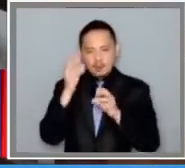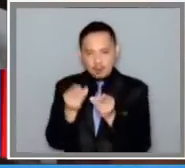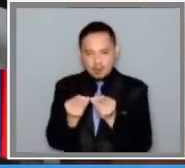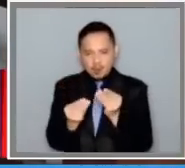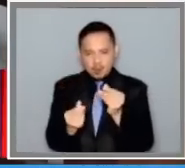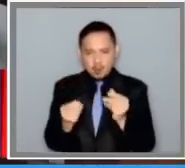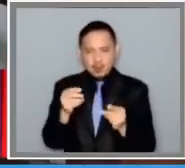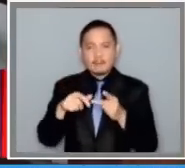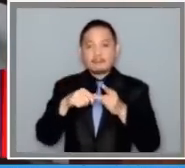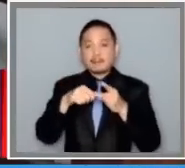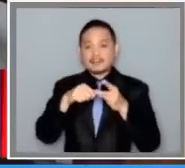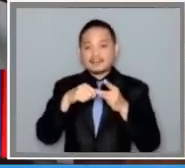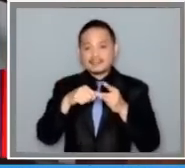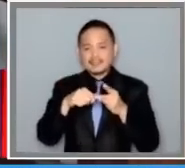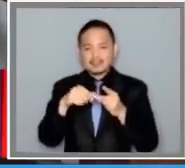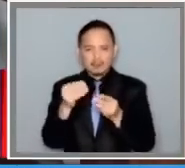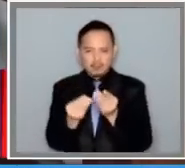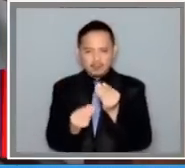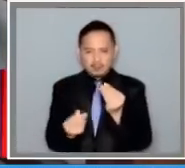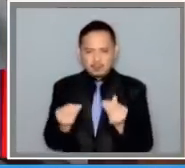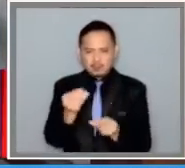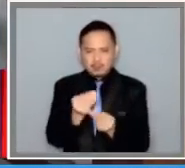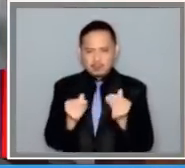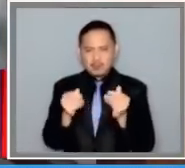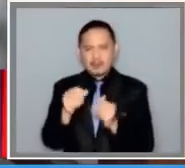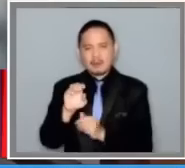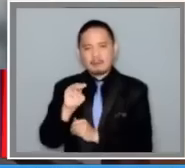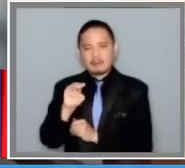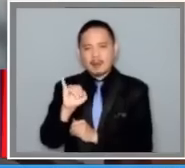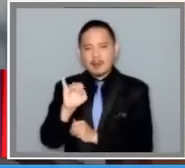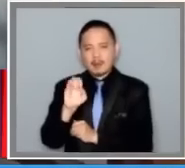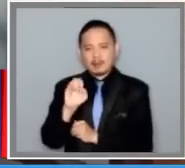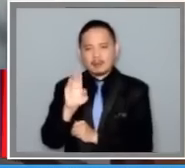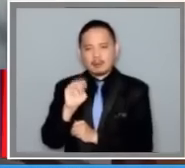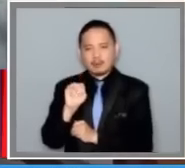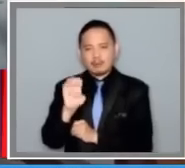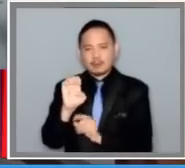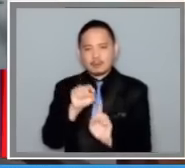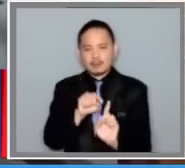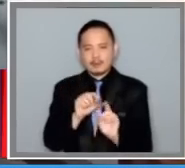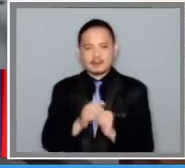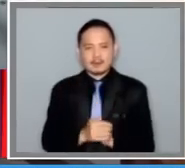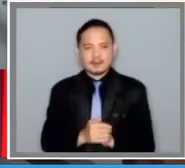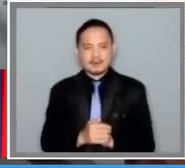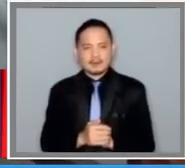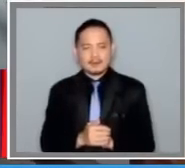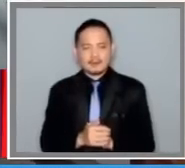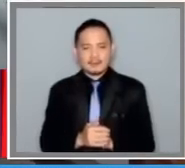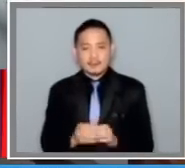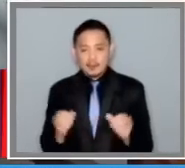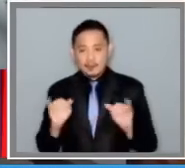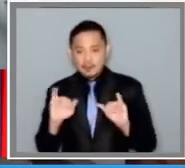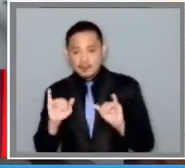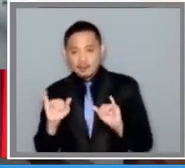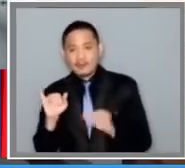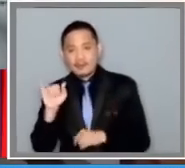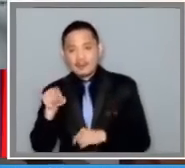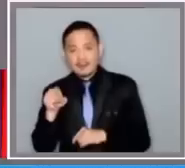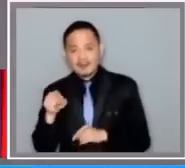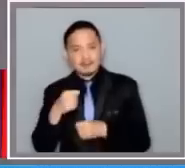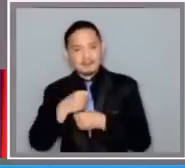plastic. Yan. Microbes. Pagkatapos, pinreseso ito ulit sa tulong ulit ng bakterya para makapag-produce